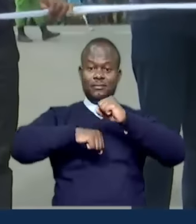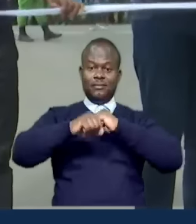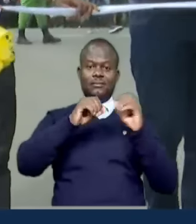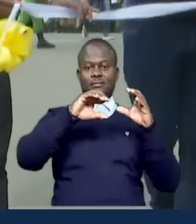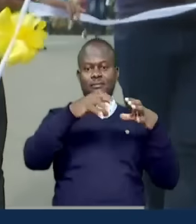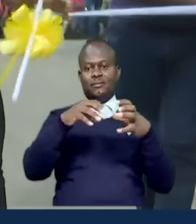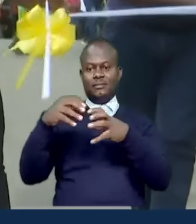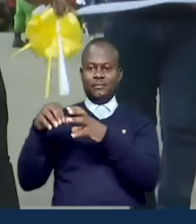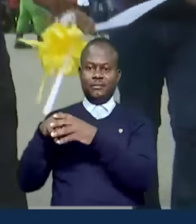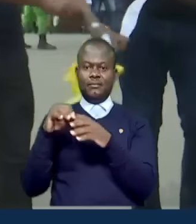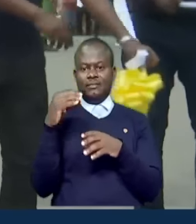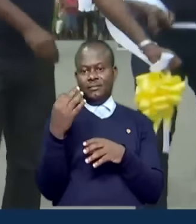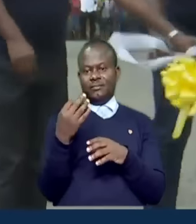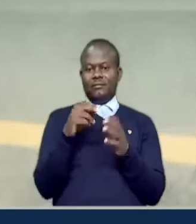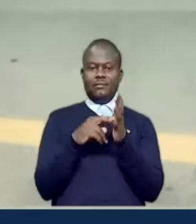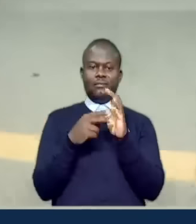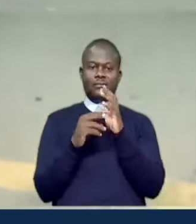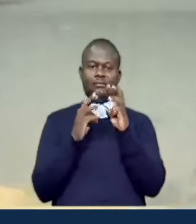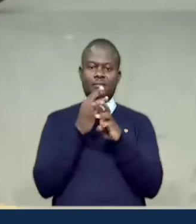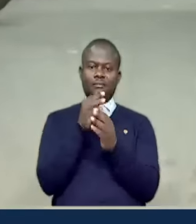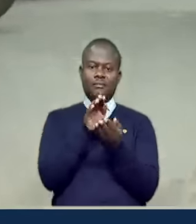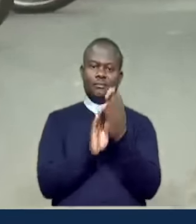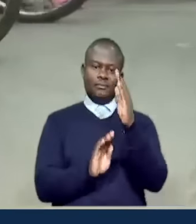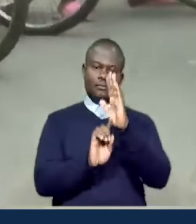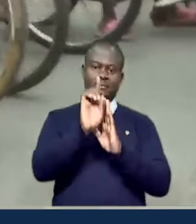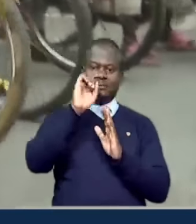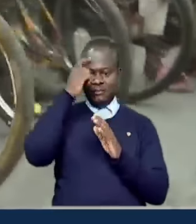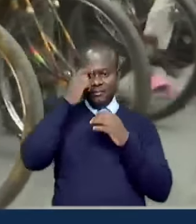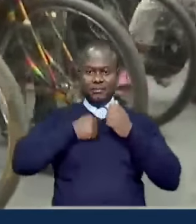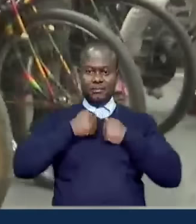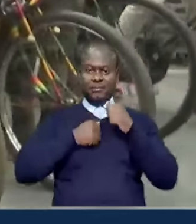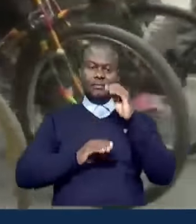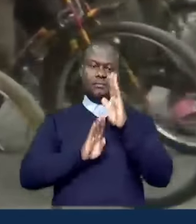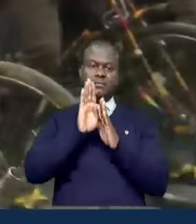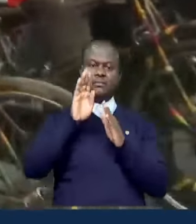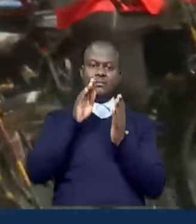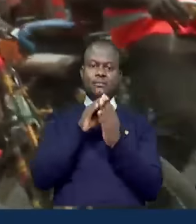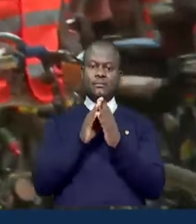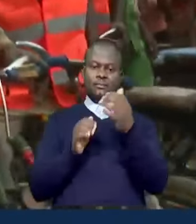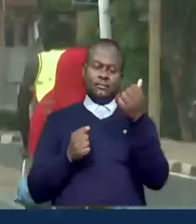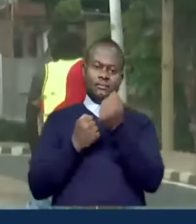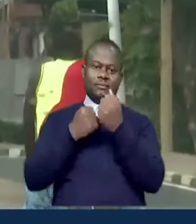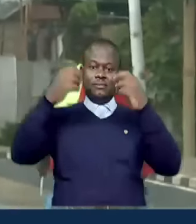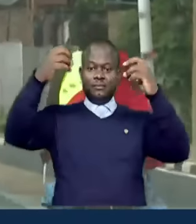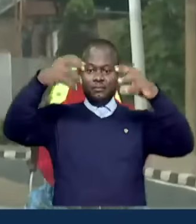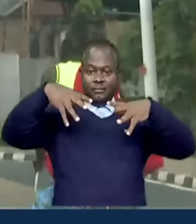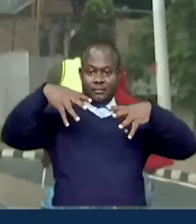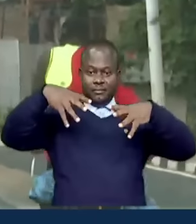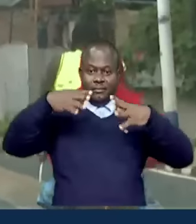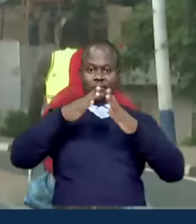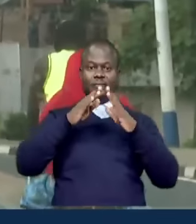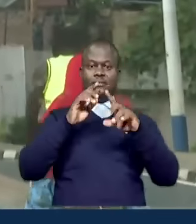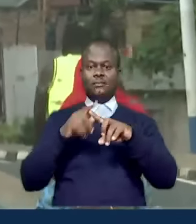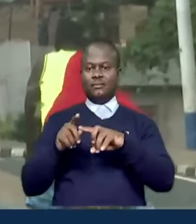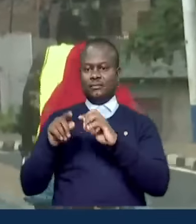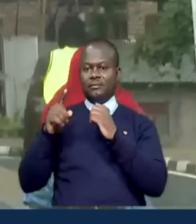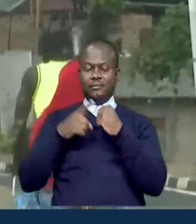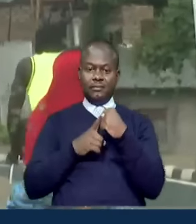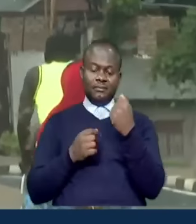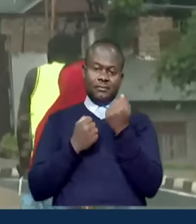gatatu cy'imishinga banki y'isi yateye inkunga guverinoma y'u Rwanda mu guteza imbere imigi yunganira Kigali mu migi itandatu yunganira